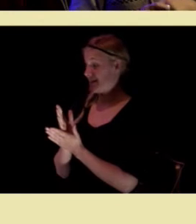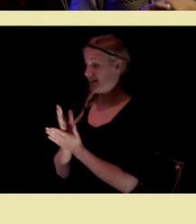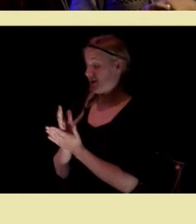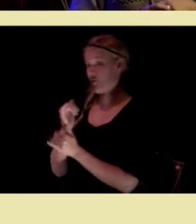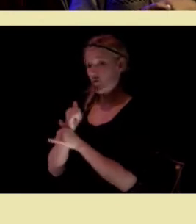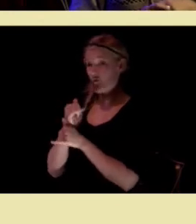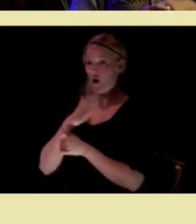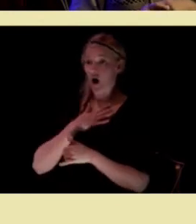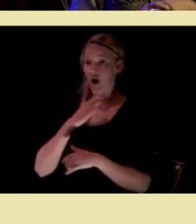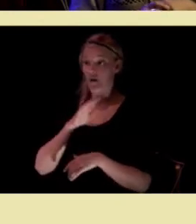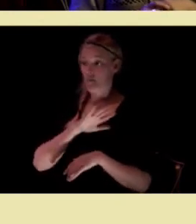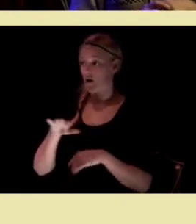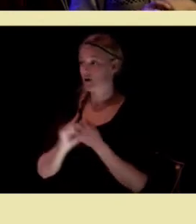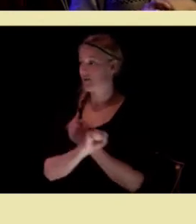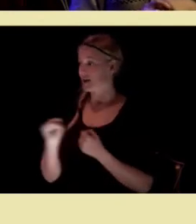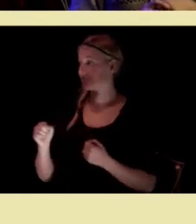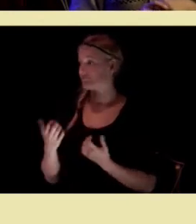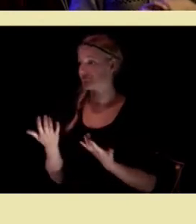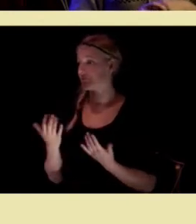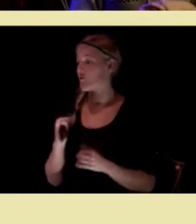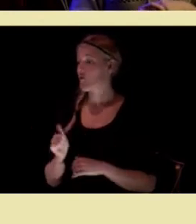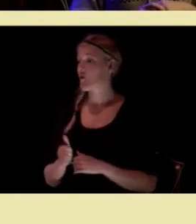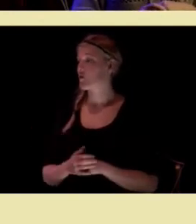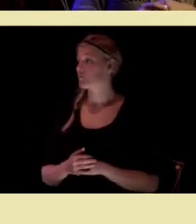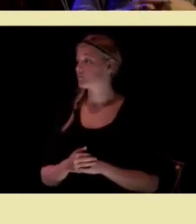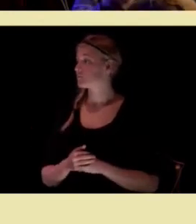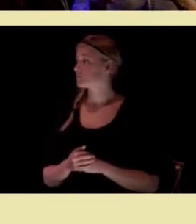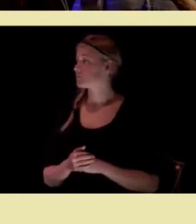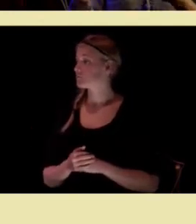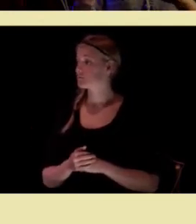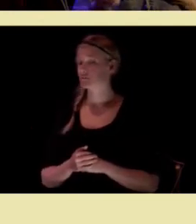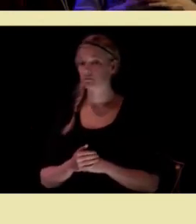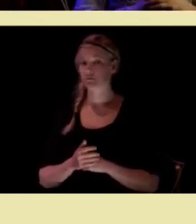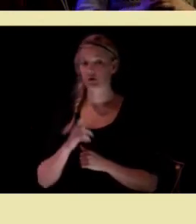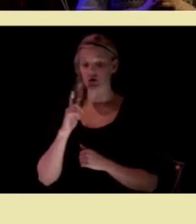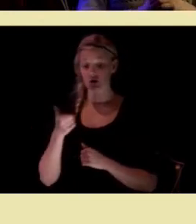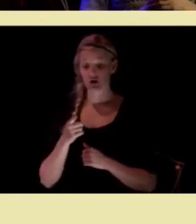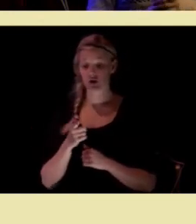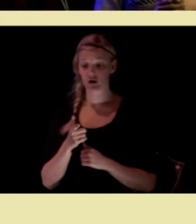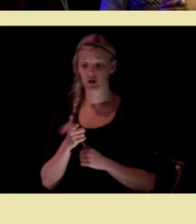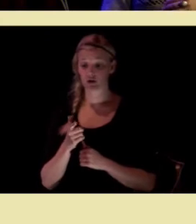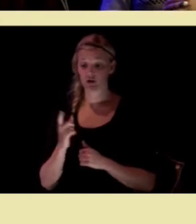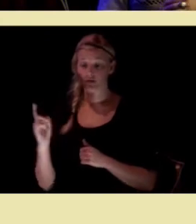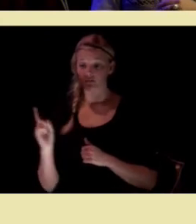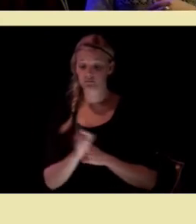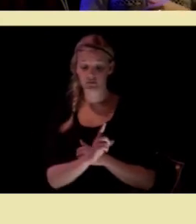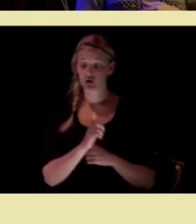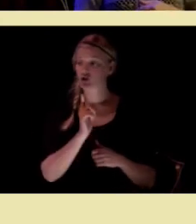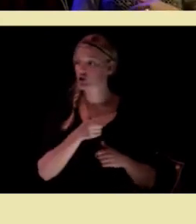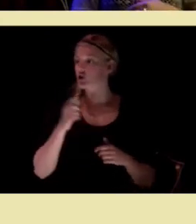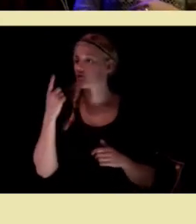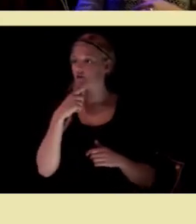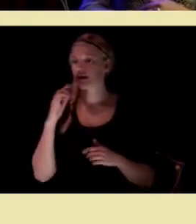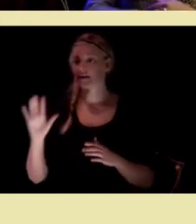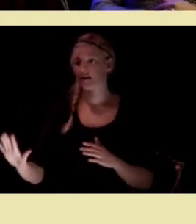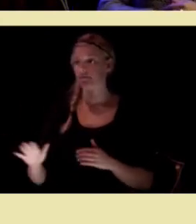Hvorfor har vi barnevern da egentlig? For vi kom dit ofte på grunn av foreldrene.